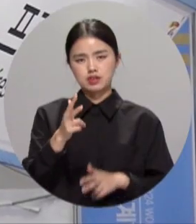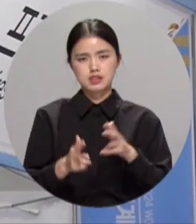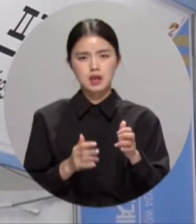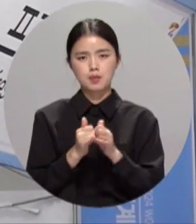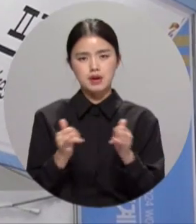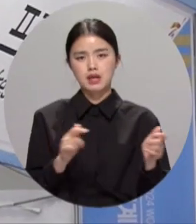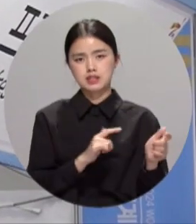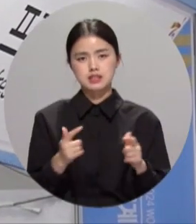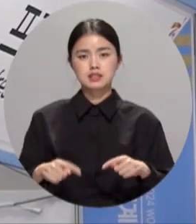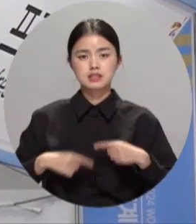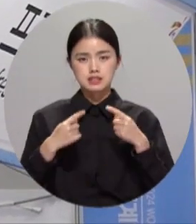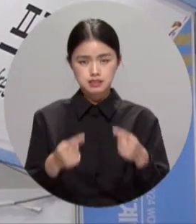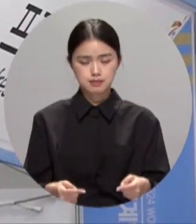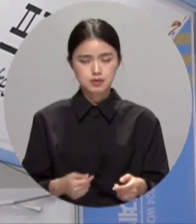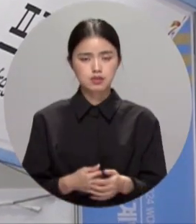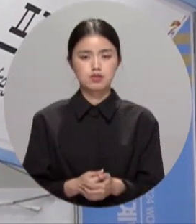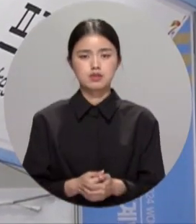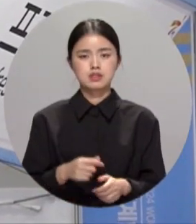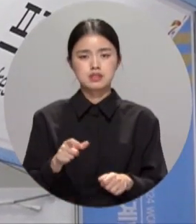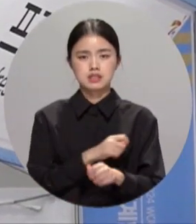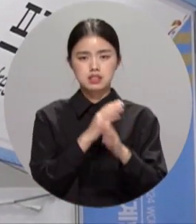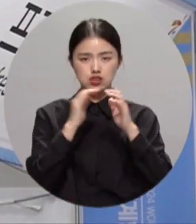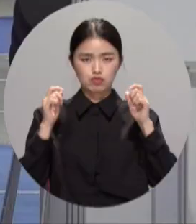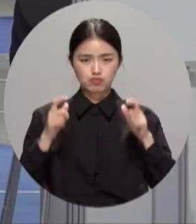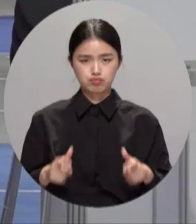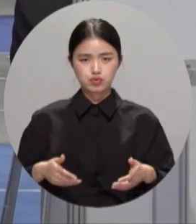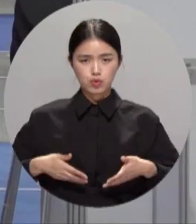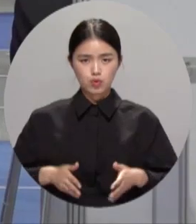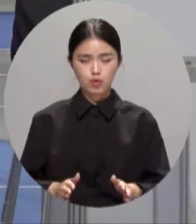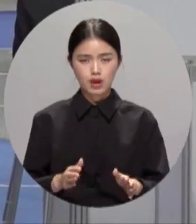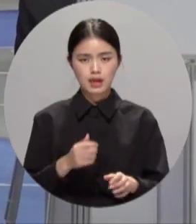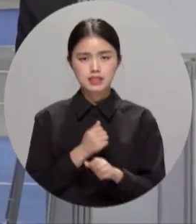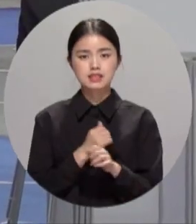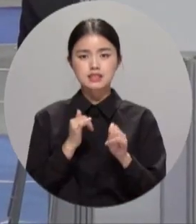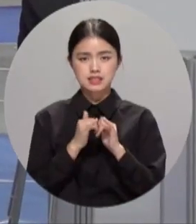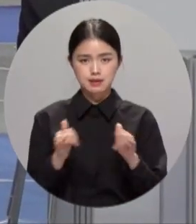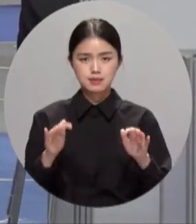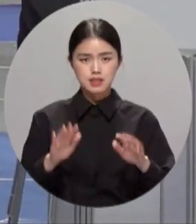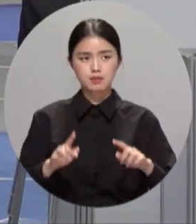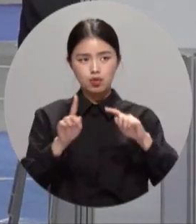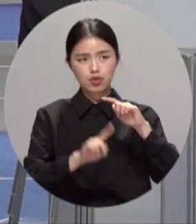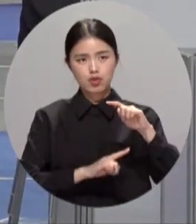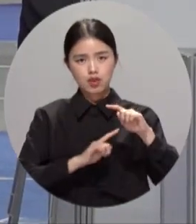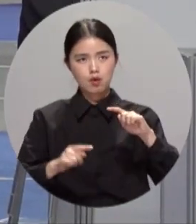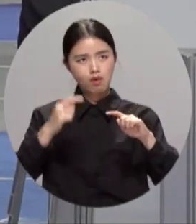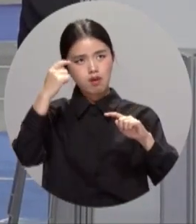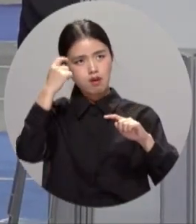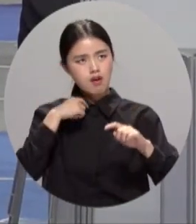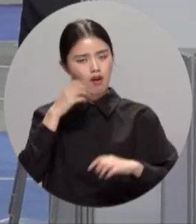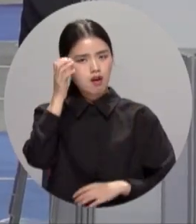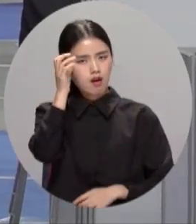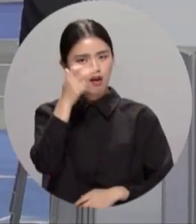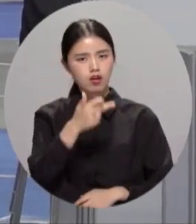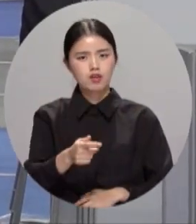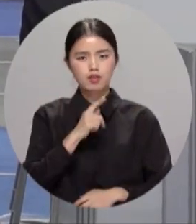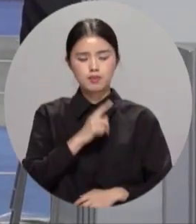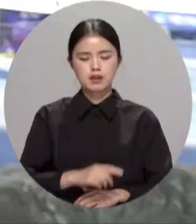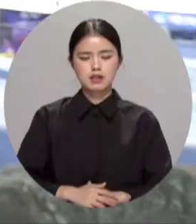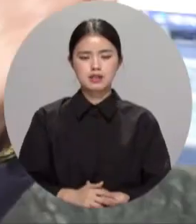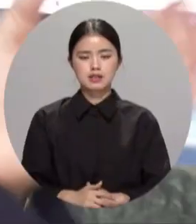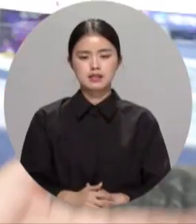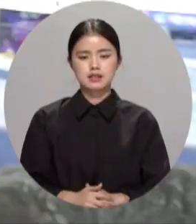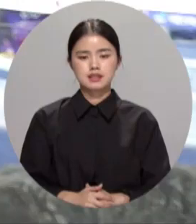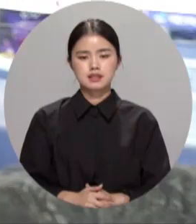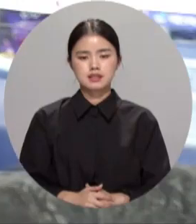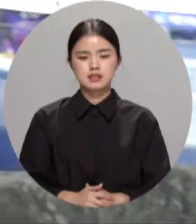예정인 가운데 특히 전북이 고향인 출향 동포들은 이번 대회에 남다른 기대를 표하고 있습니다.